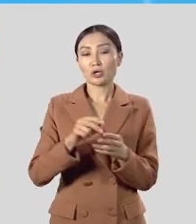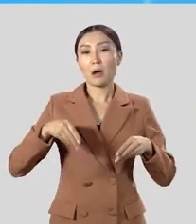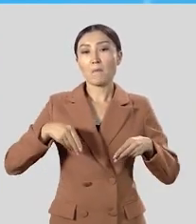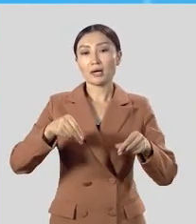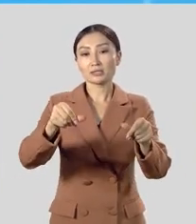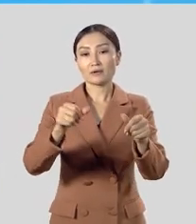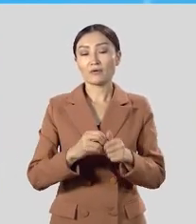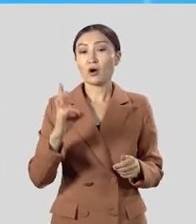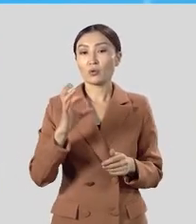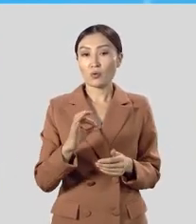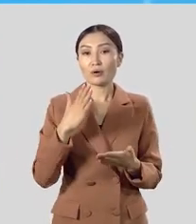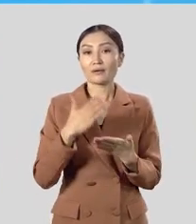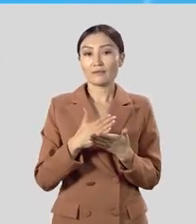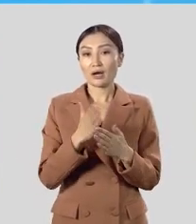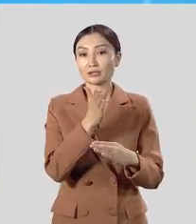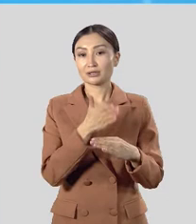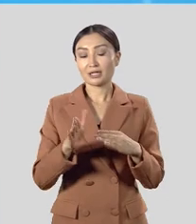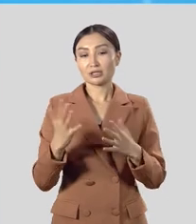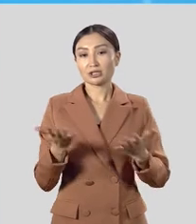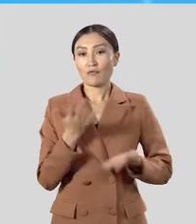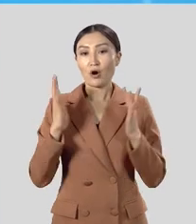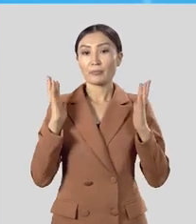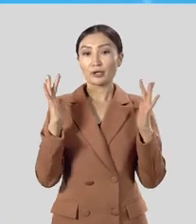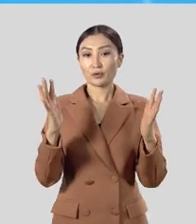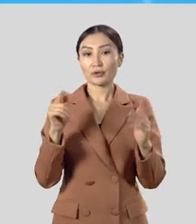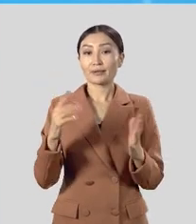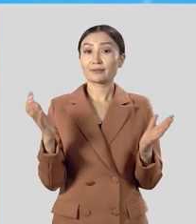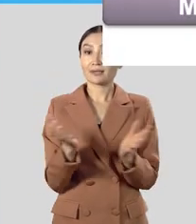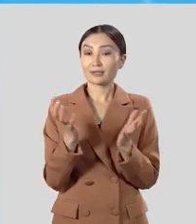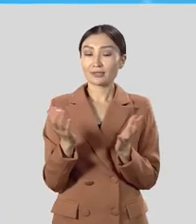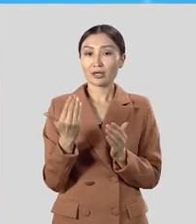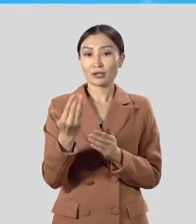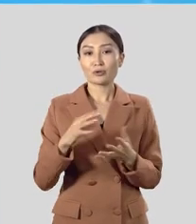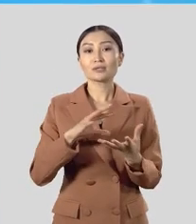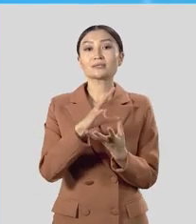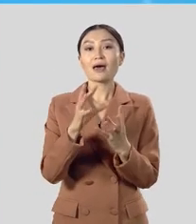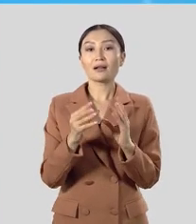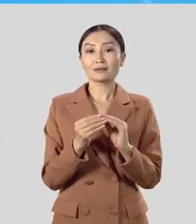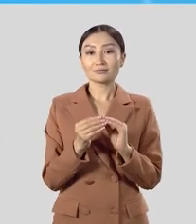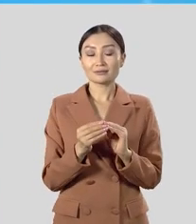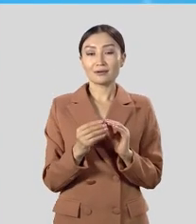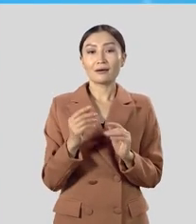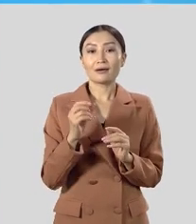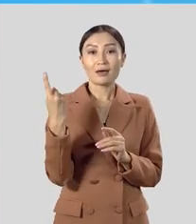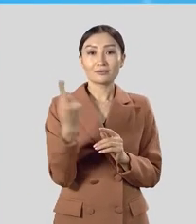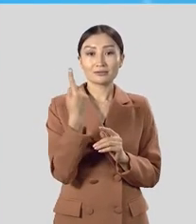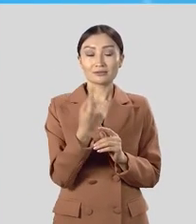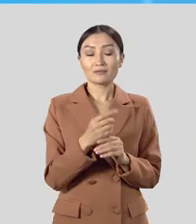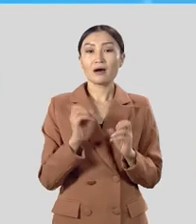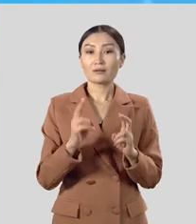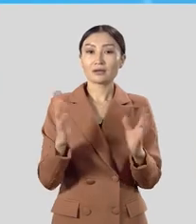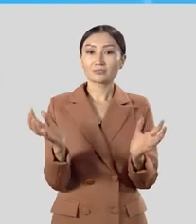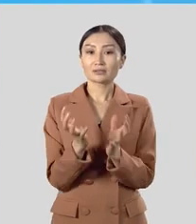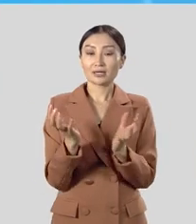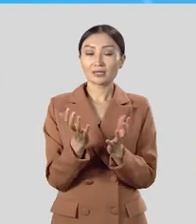посевы. Но, являясь частью живой природы, они сохраняют ее целостность, таким образом сохраняя